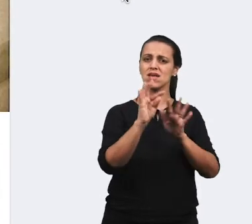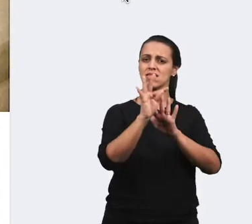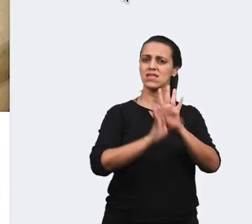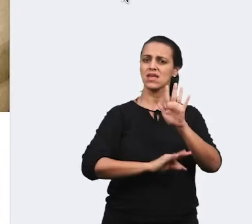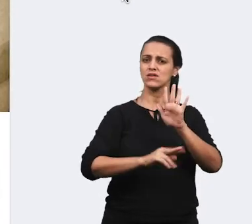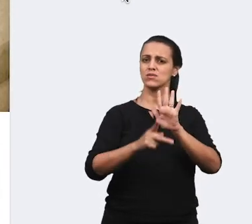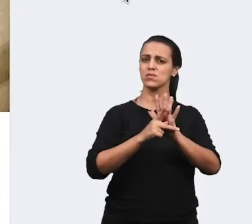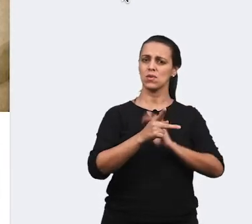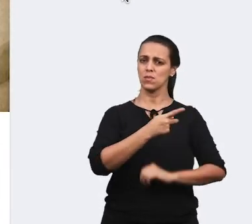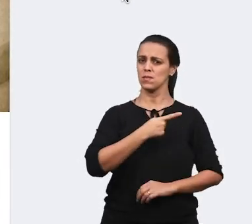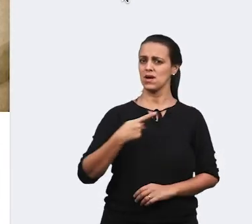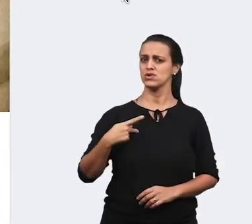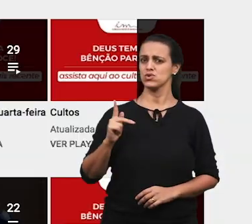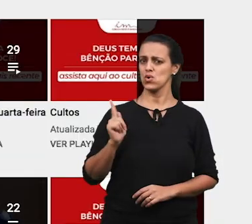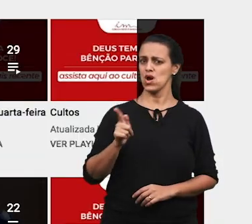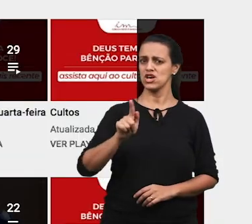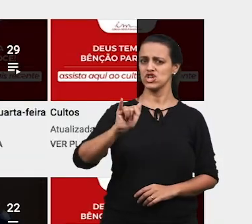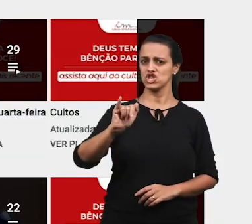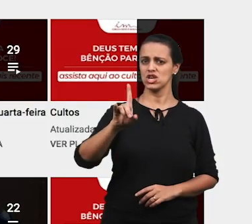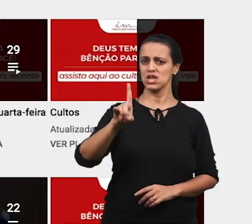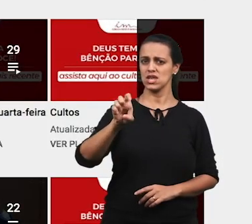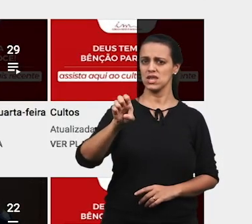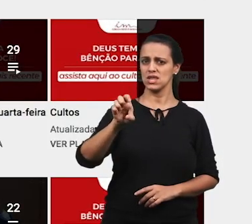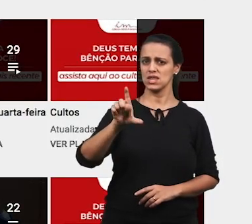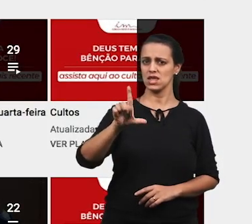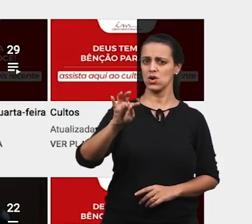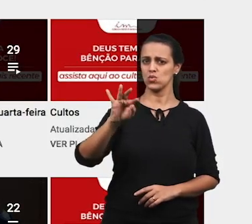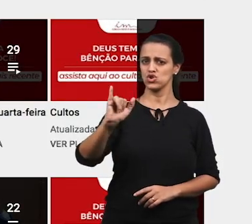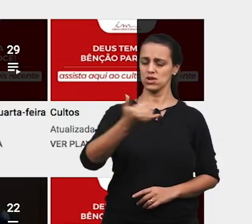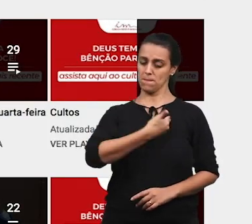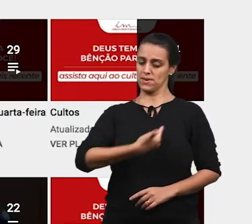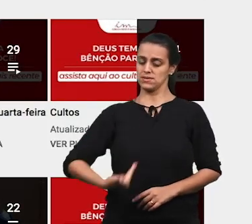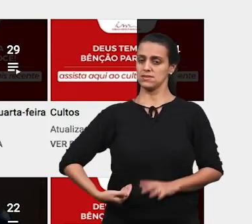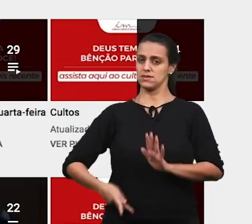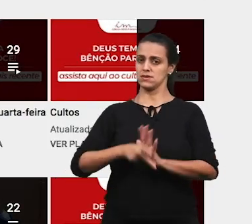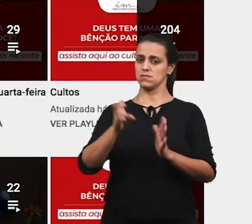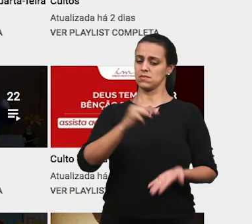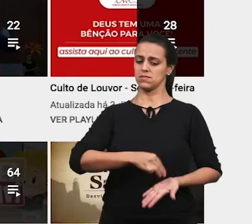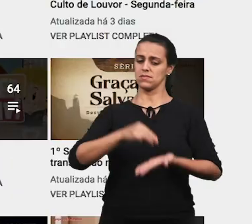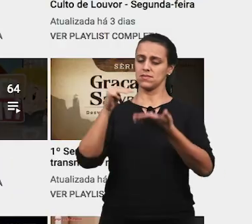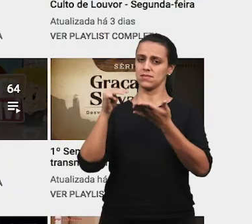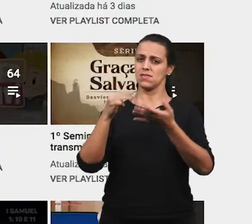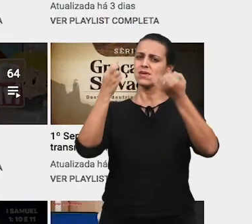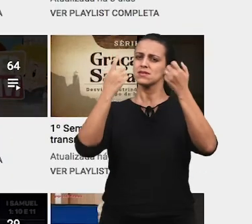И на первой нашей публикации мы поговорим на тему